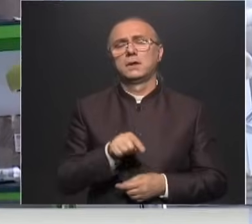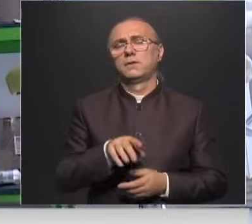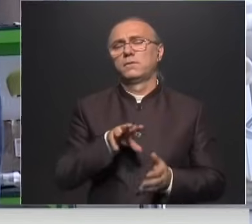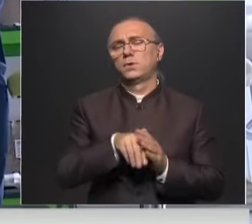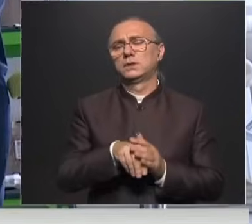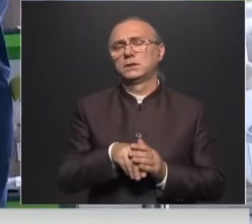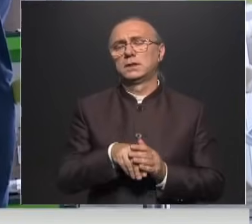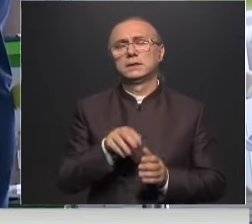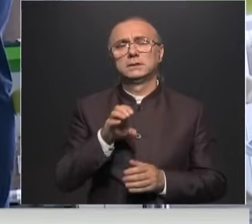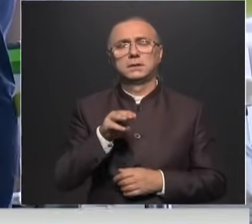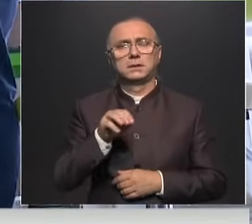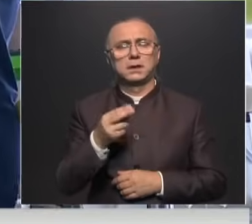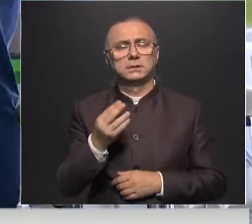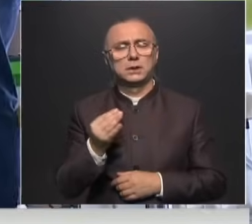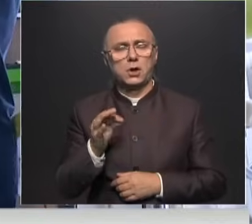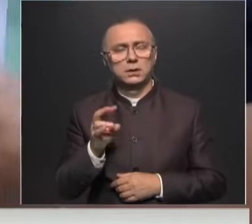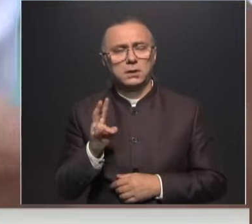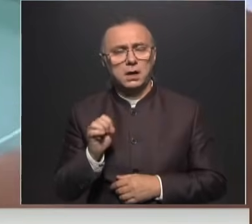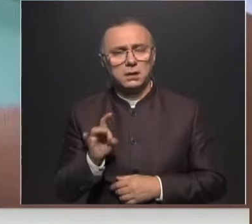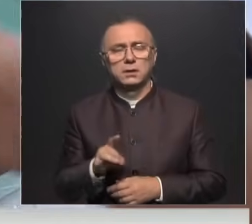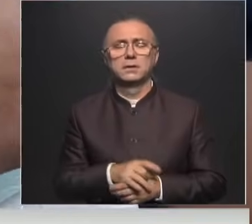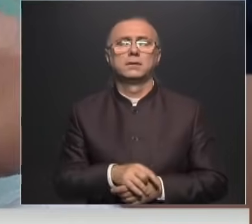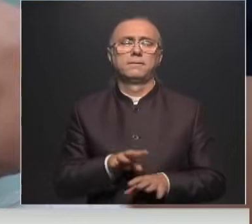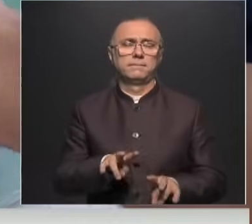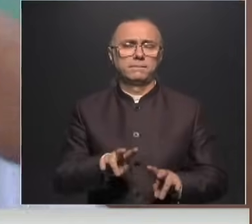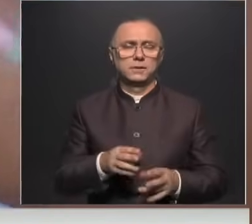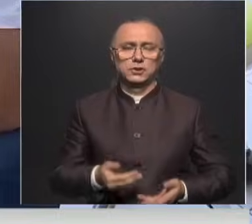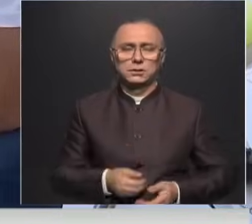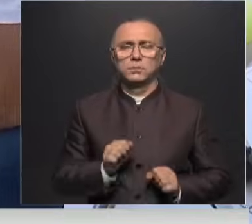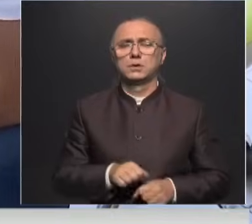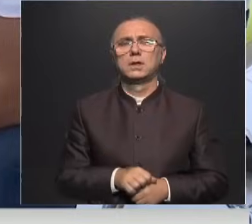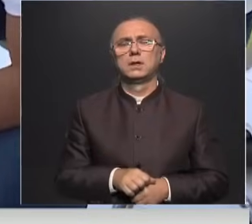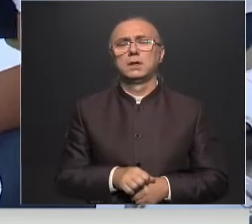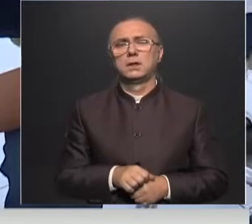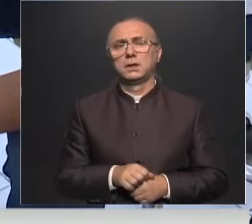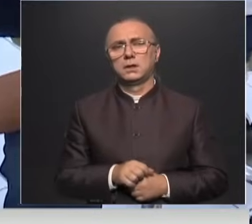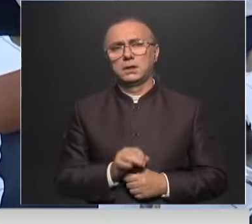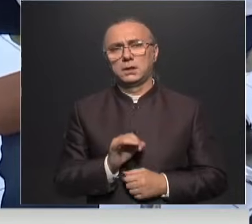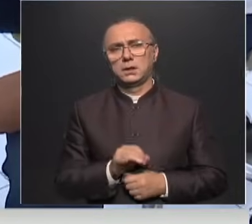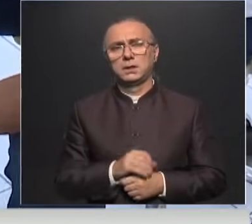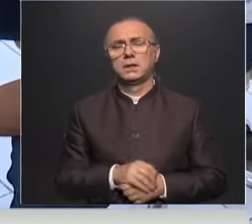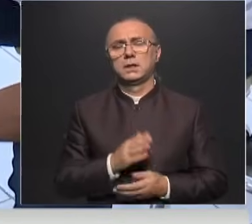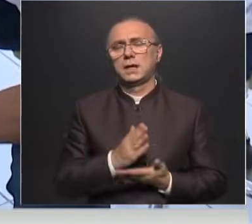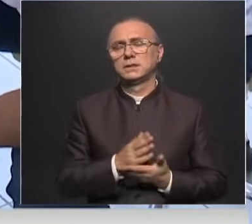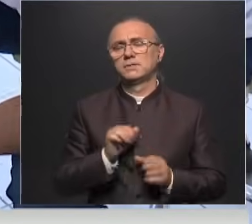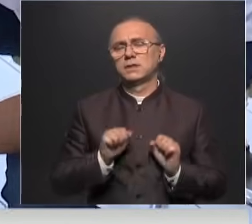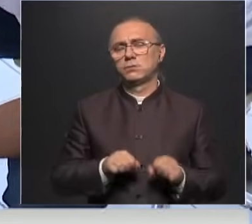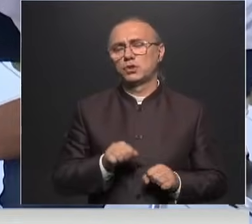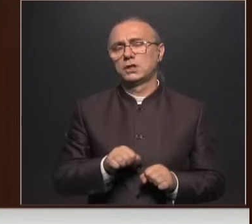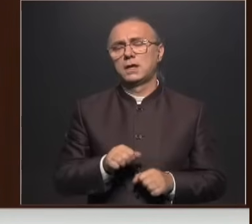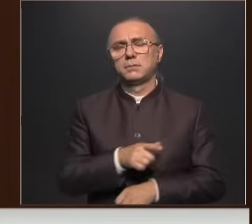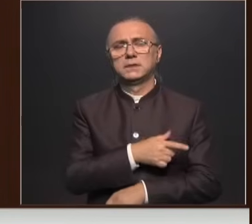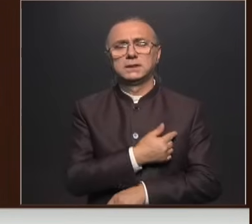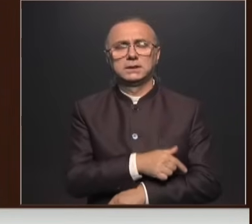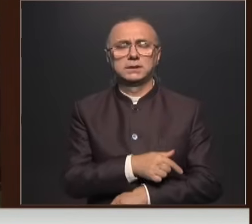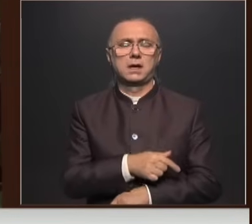включает в себя мастерскую по протезированию, и есть возможности для медицинской адаптации, для реабилитации, обучения